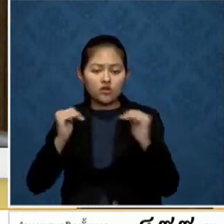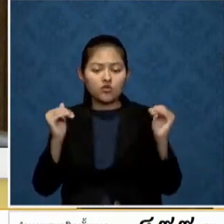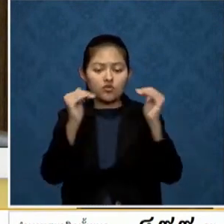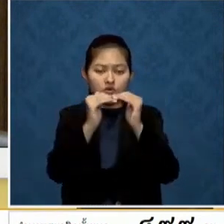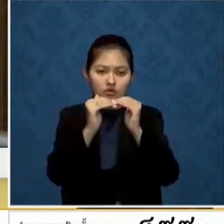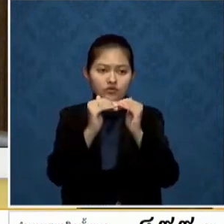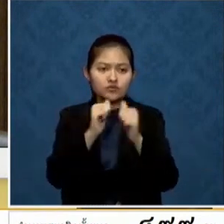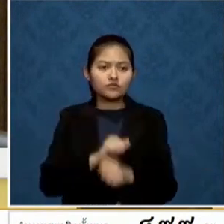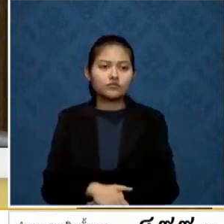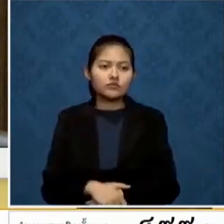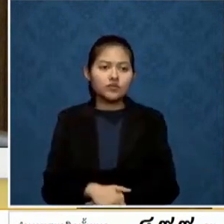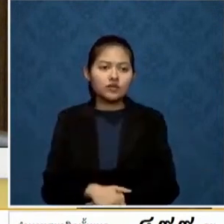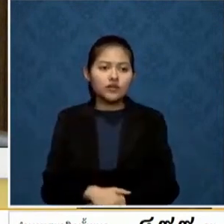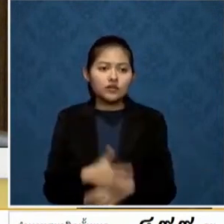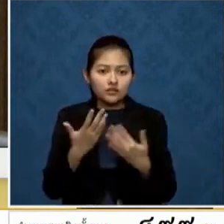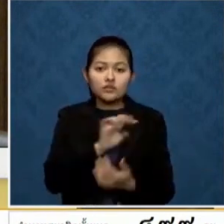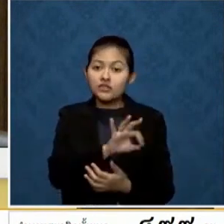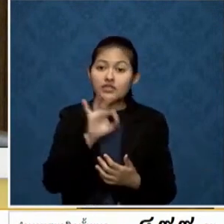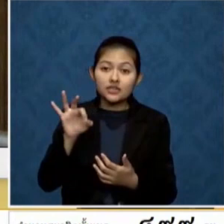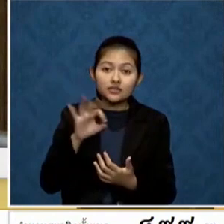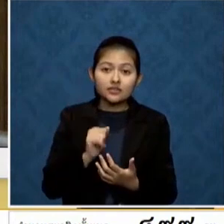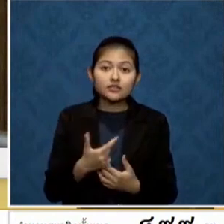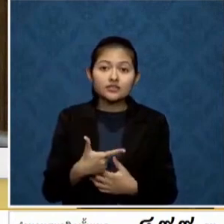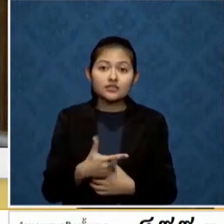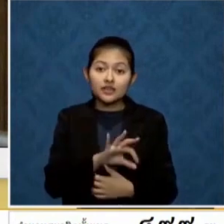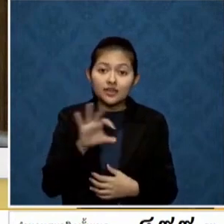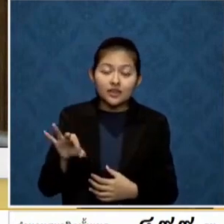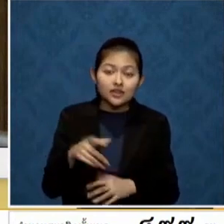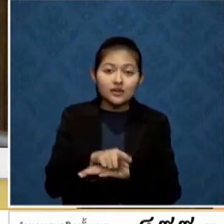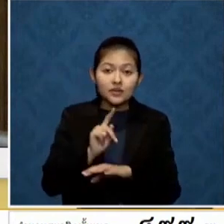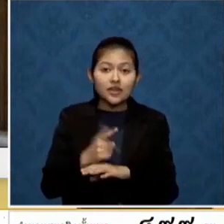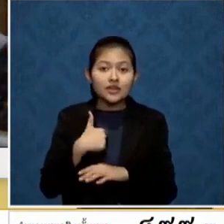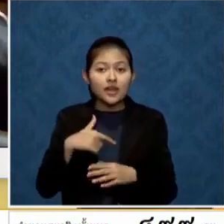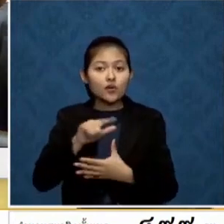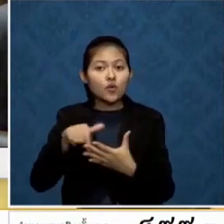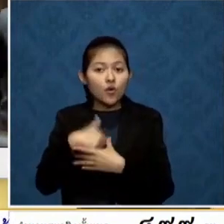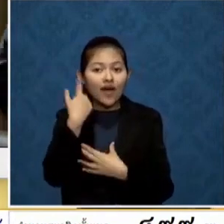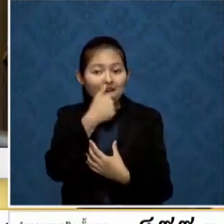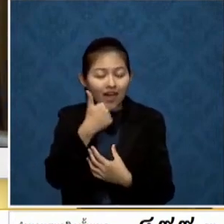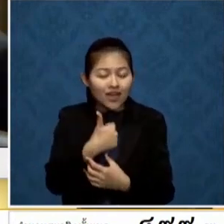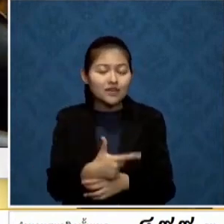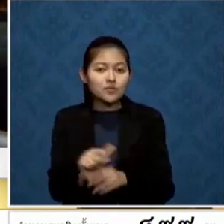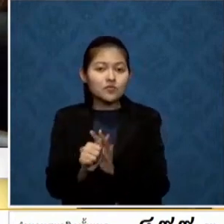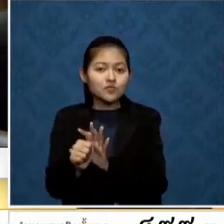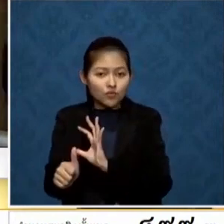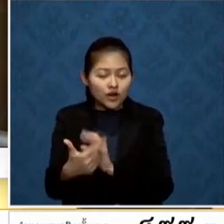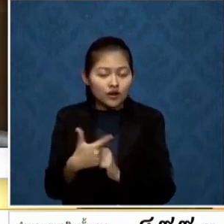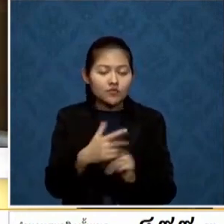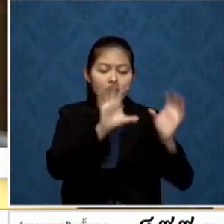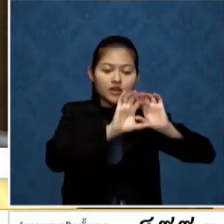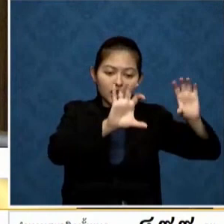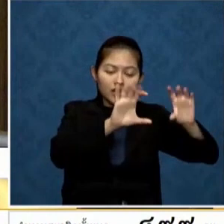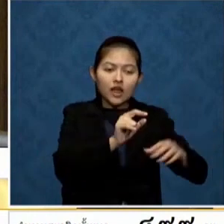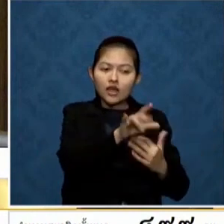เนี่ยถ้างั้นเรามาเลือกผู้นำฝ่ายค้าในสภาแห่งนี้เลยมครับให้โหวตกันเลยมครับว่าใครจะเป็นผู้นำฝ่ายค้าและซีกรัฐบาลก็เสนอ